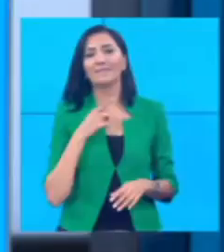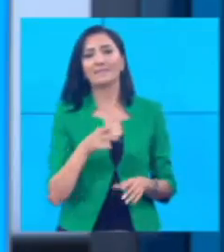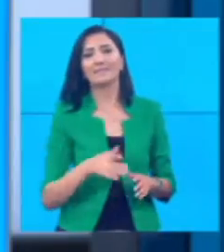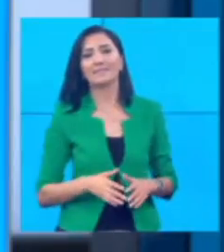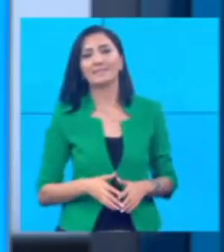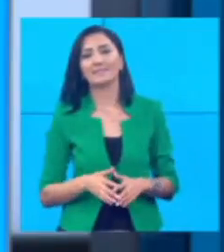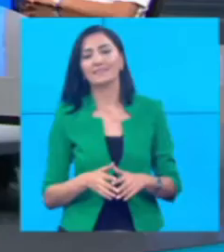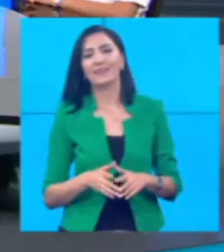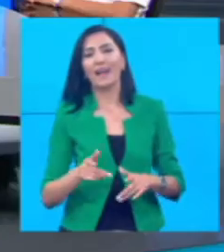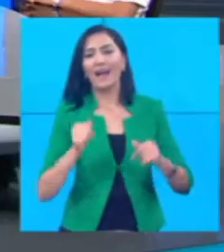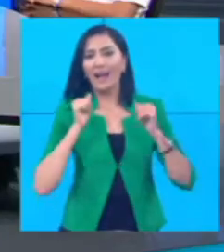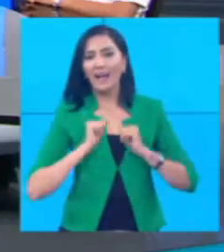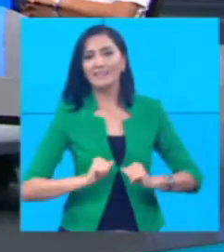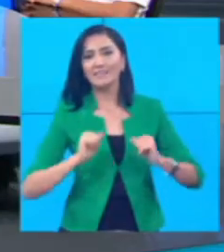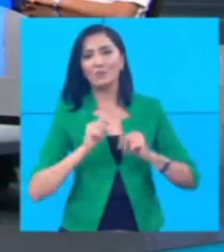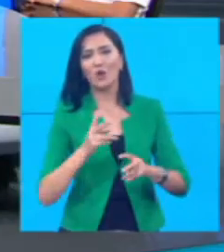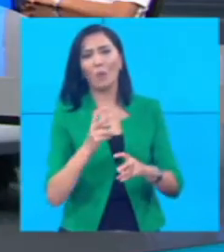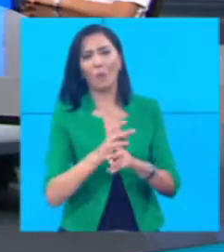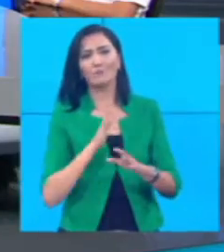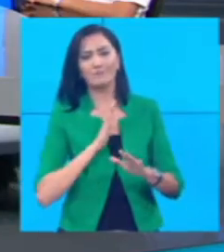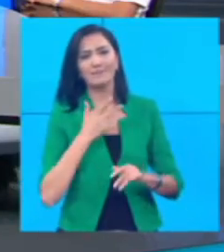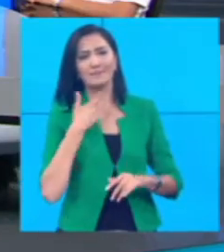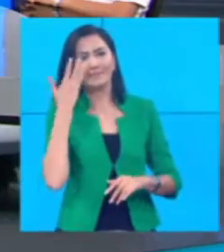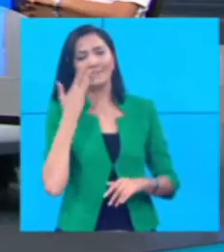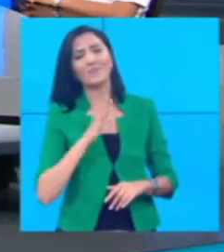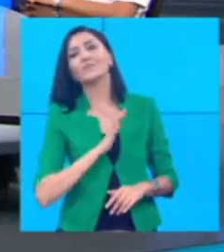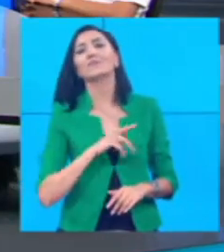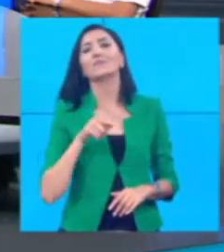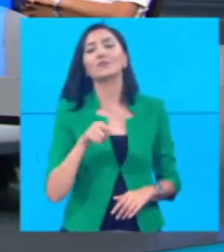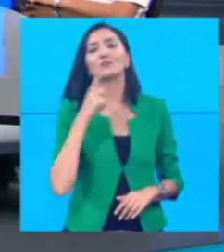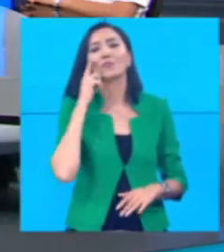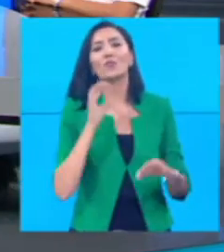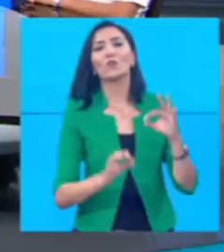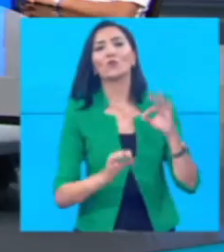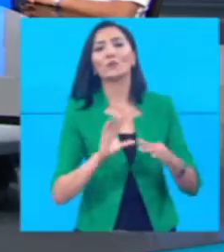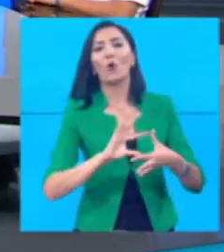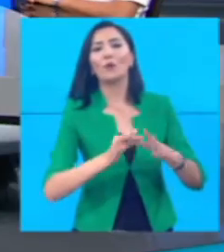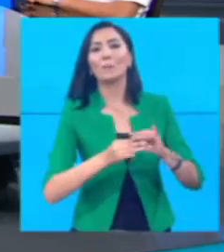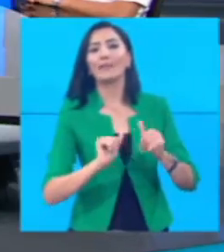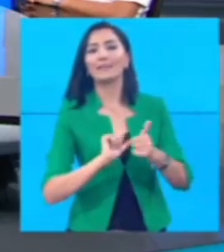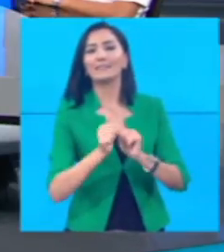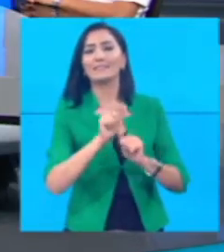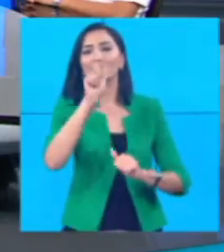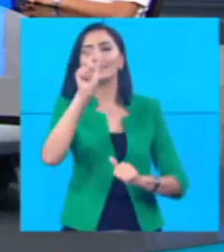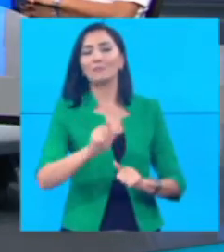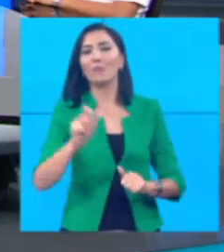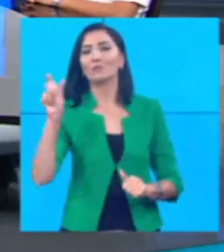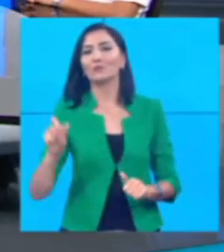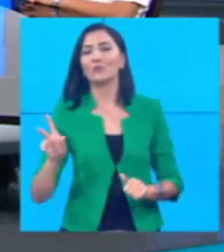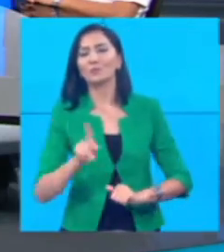ki. Ne yani diyorsunuz? Antrenmandan boş kaldığımız sürece izliyoruz. Şimdi şunu gözlemliyorum. Olimpiyattaki